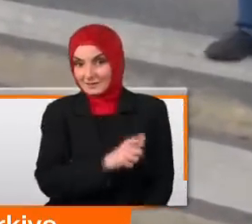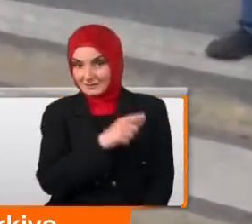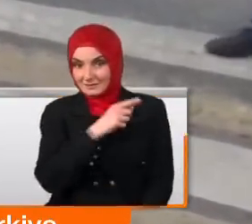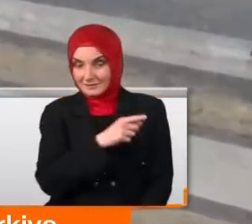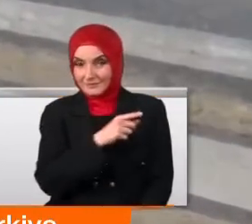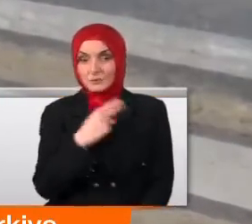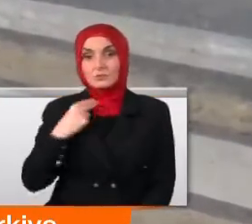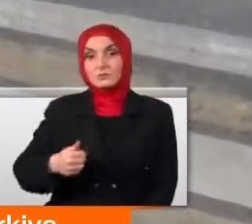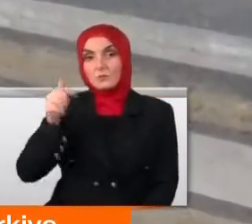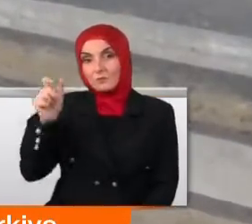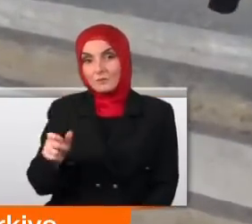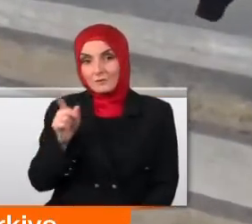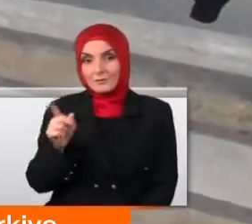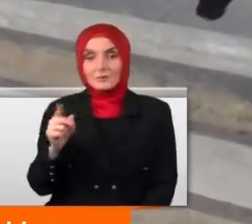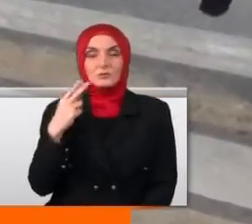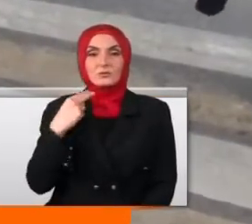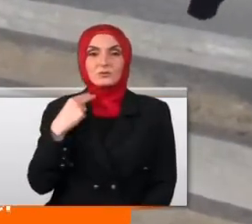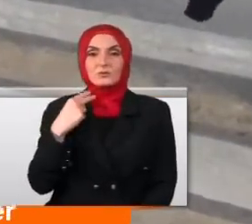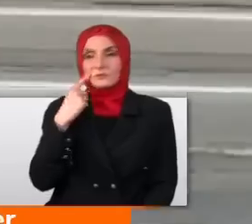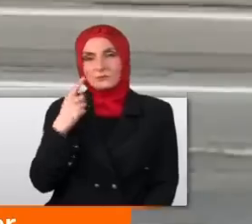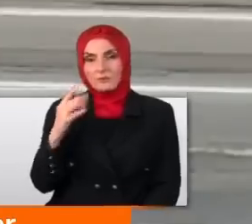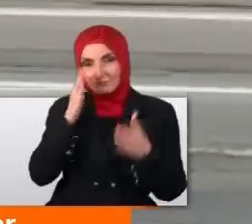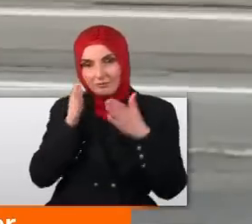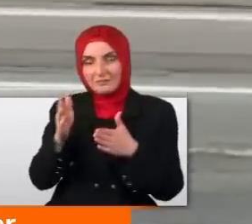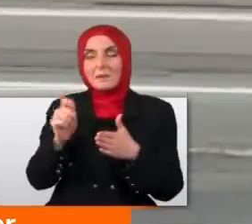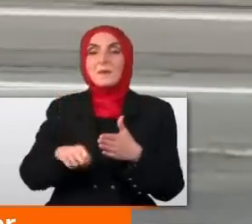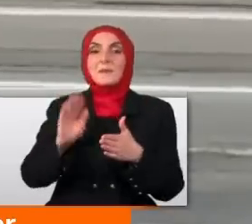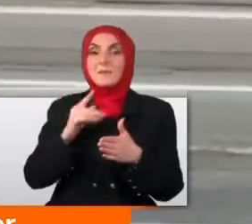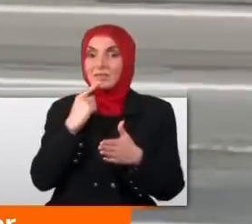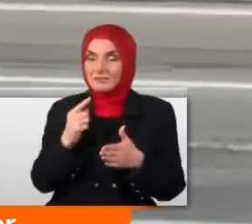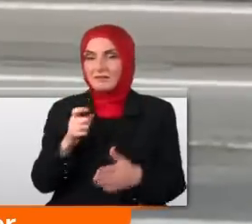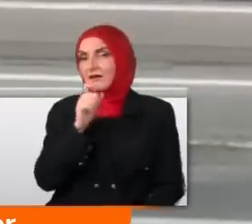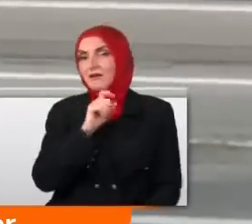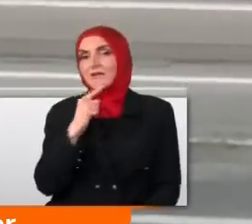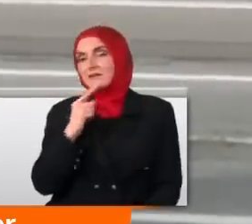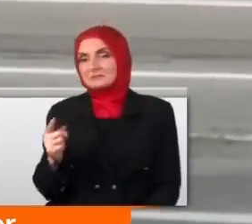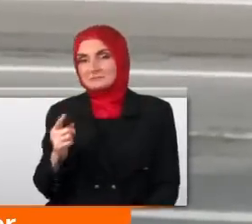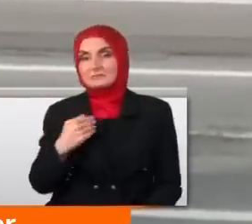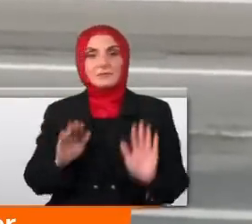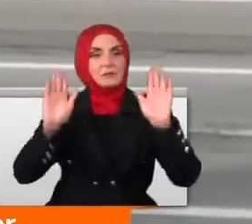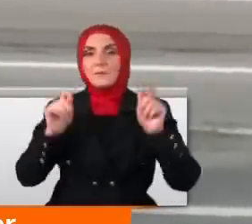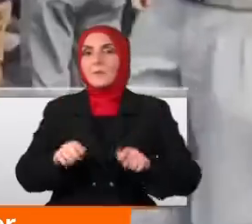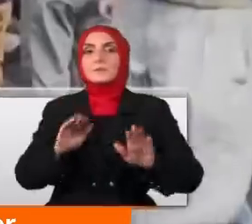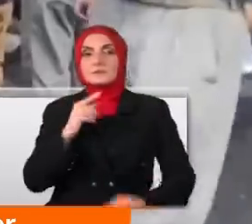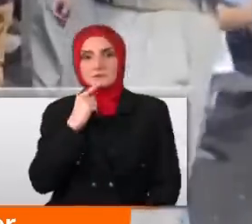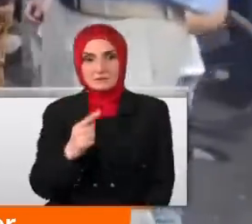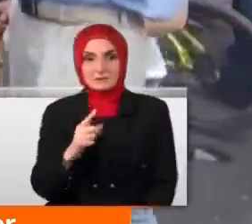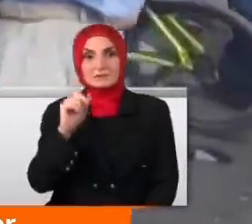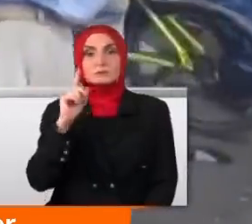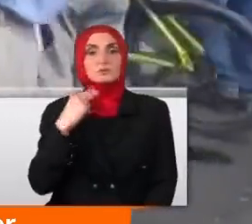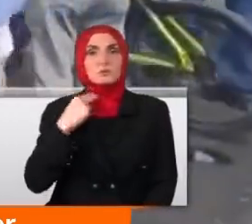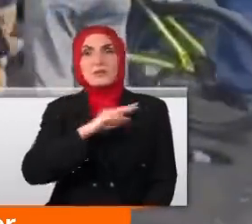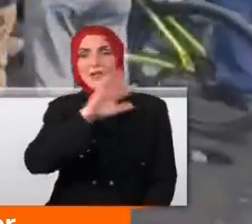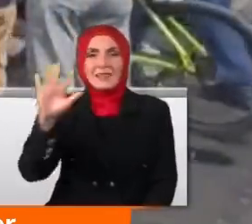konusunda yanılıyor deyip teslim olmayacaklarını duyurdu. Önce orduda, ardından tüm Rusya'da adalet sağlanacak, artık